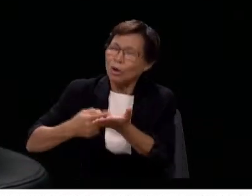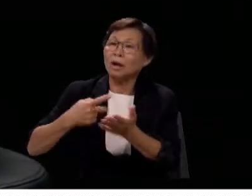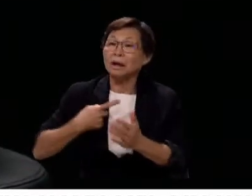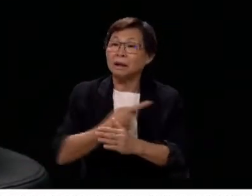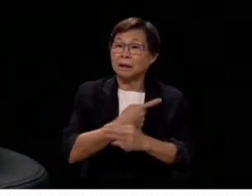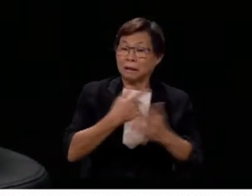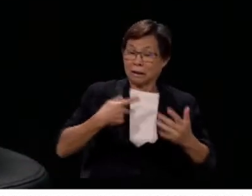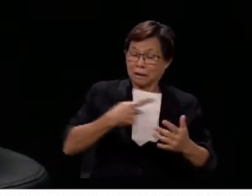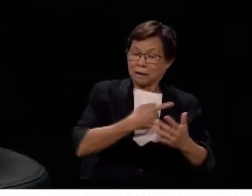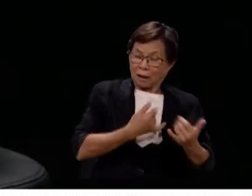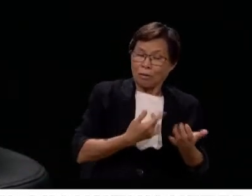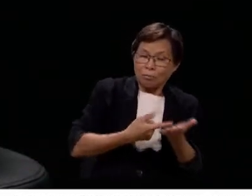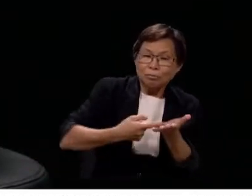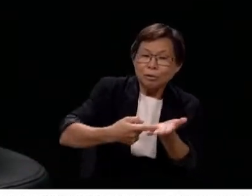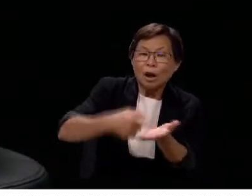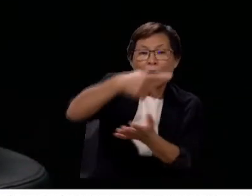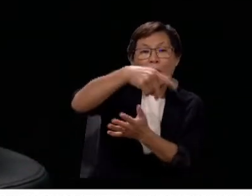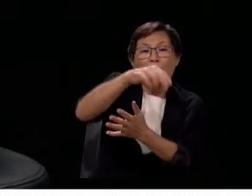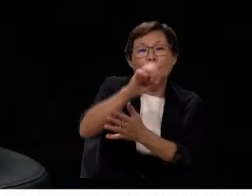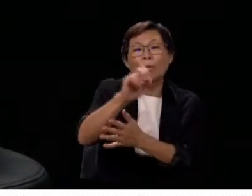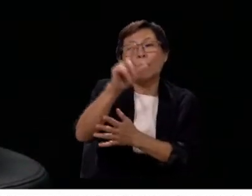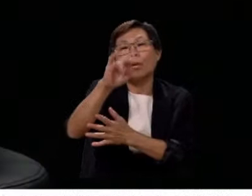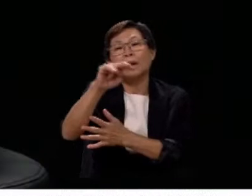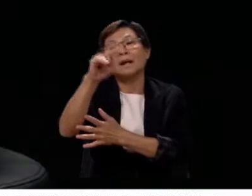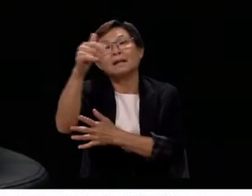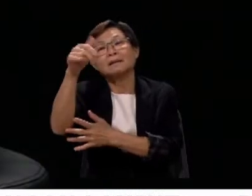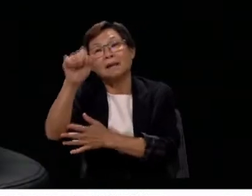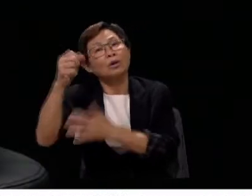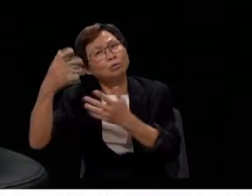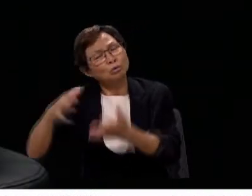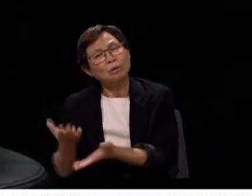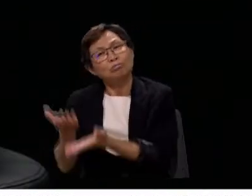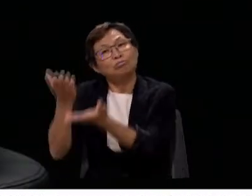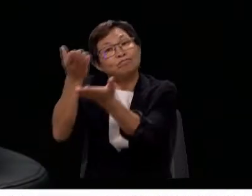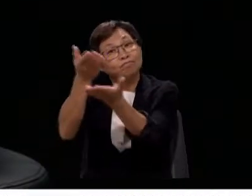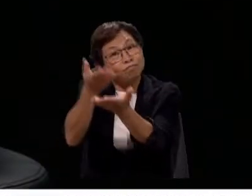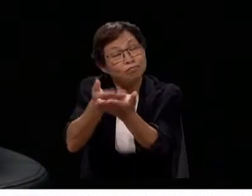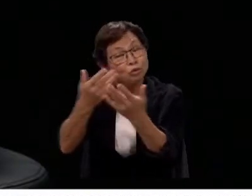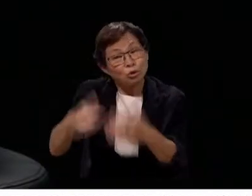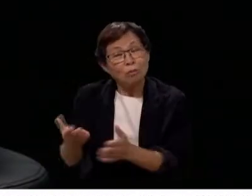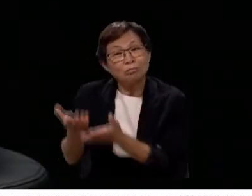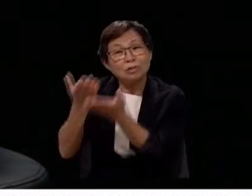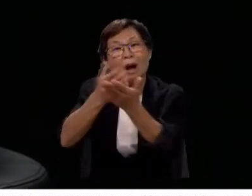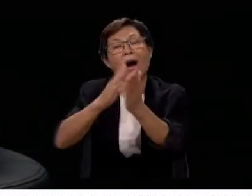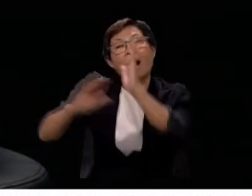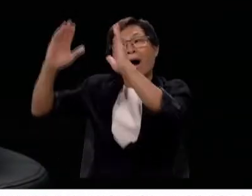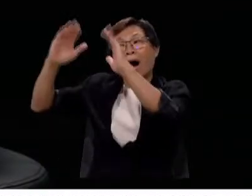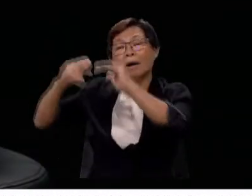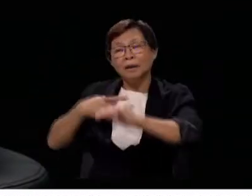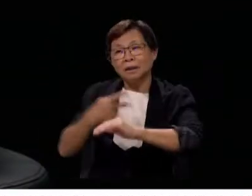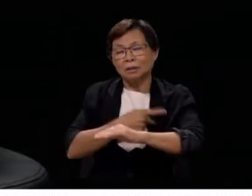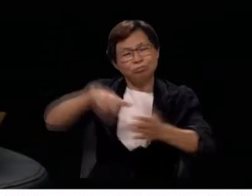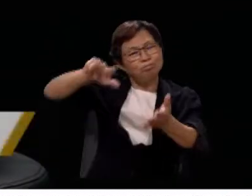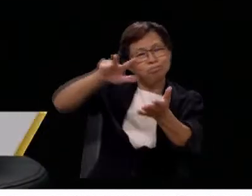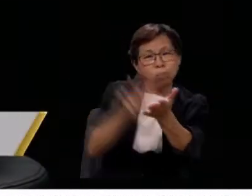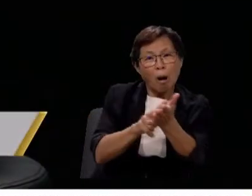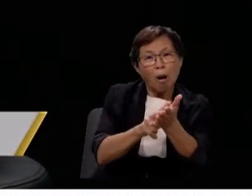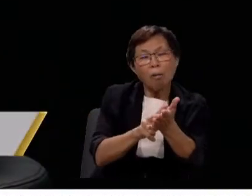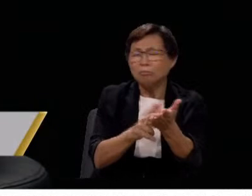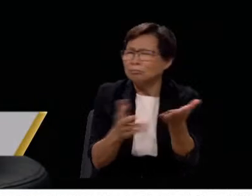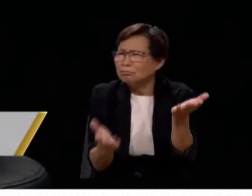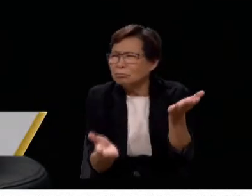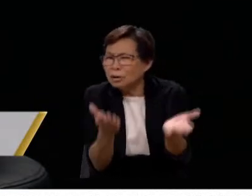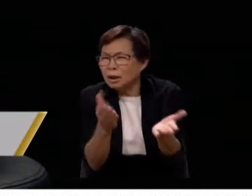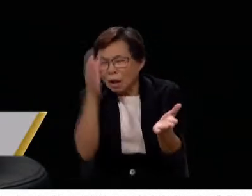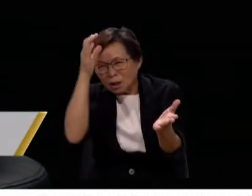kita sedang sedang berbicara dengan proyek tas yang sudah juga telah memberikan denganku dan diharapkan kita akan dapat mu'tamad kantung